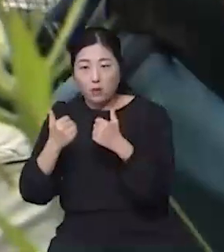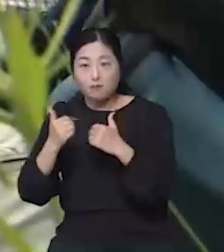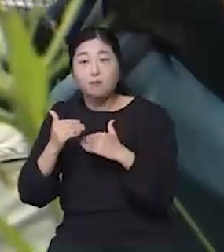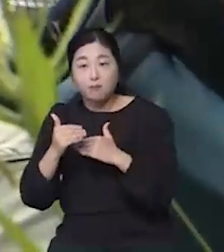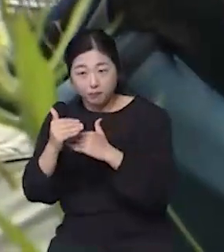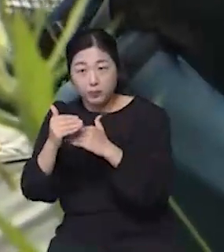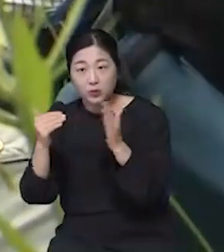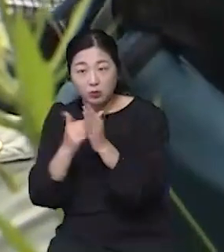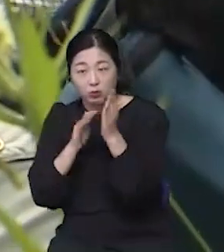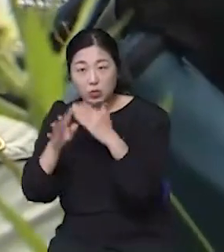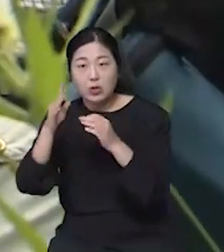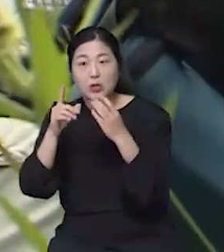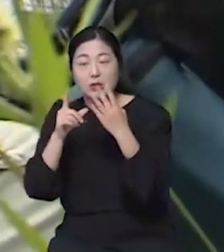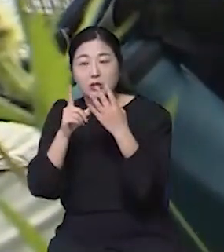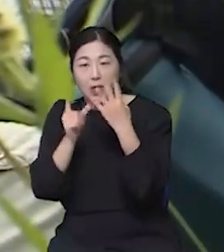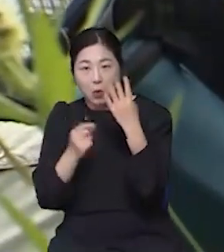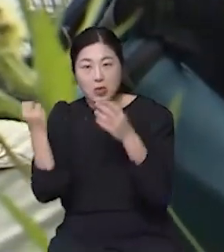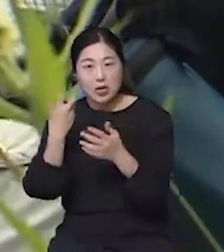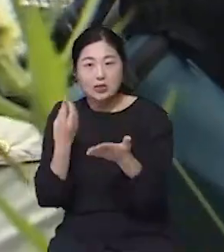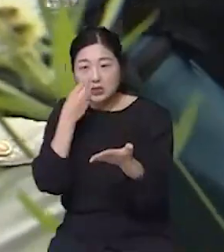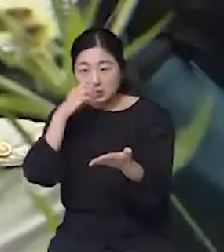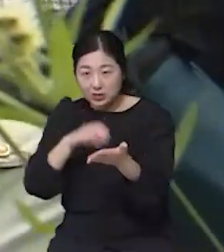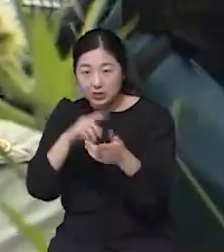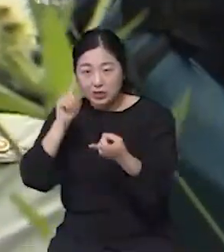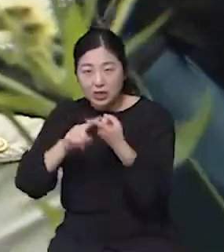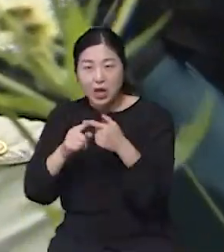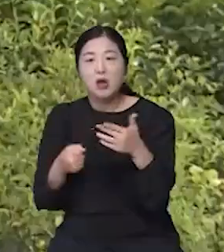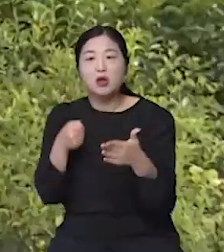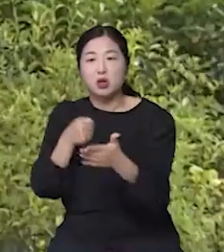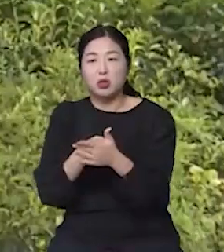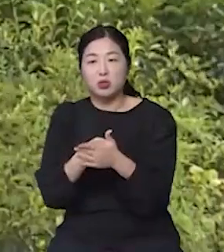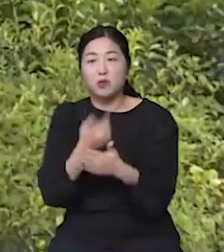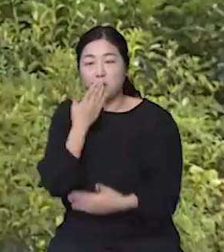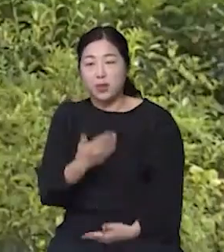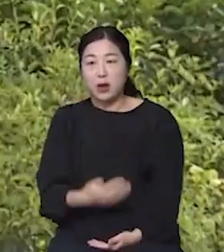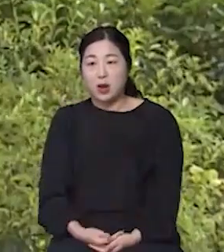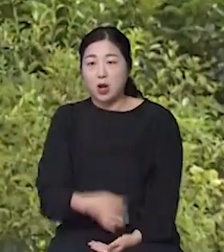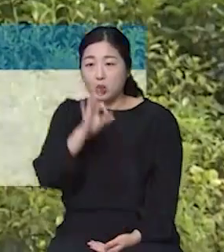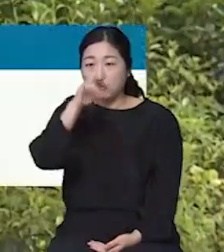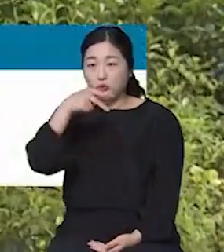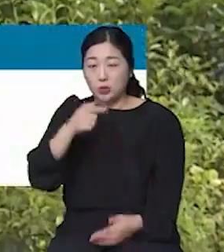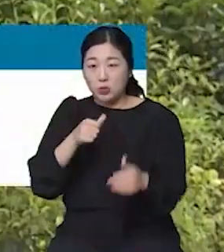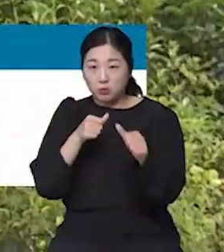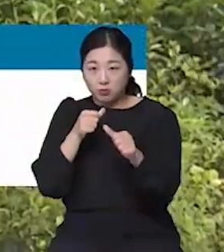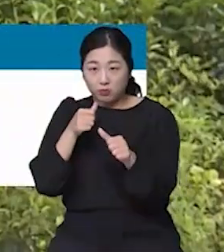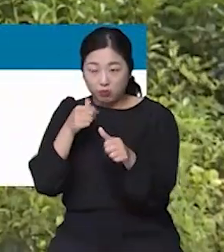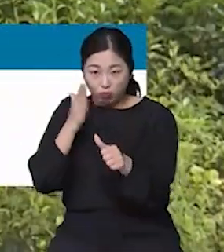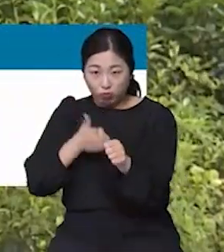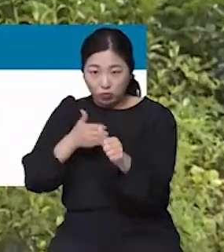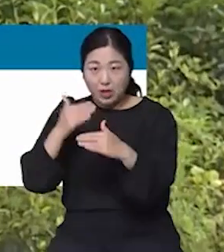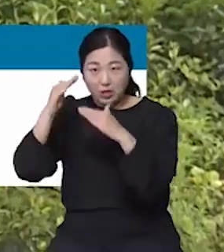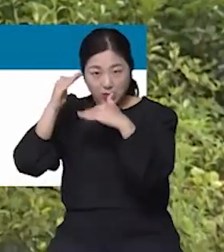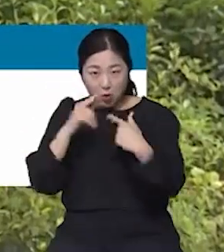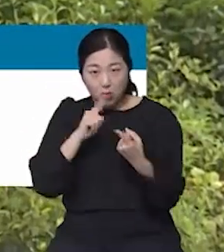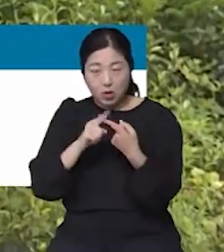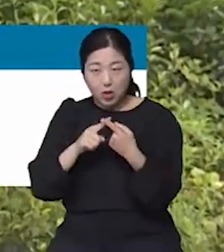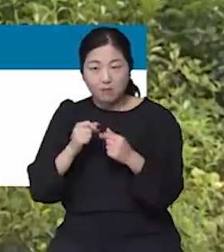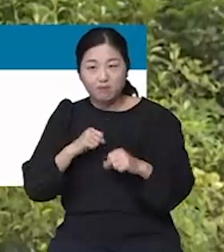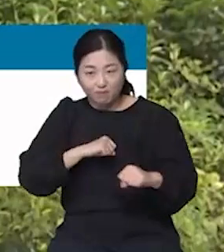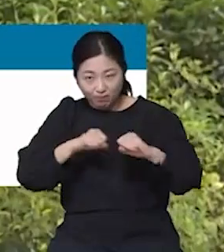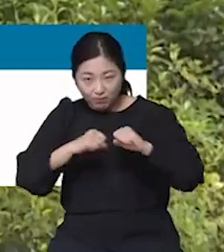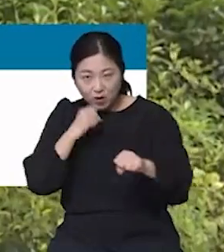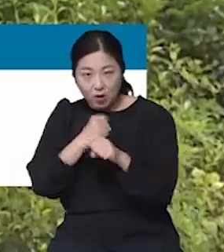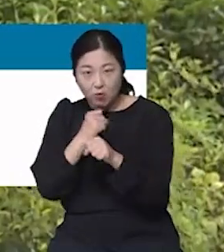거쳐 4월 재인증 여부가 최종 결정됩니다. 유네스코에서 권고한 사항에 대한 충실한 이행과